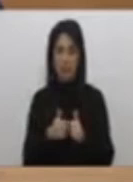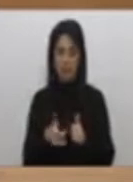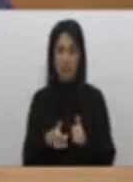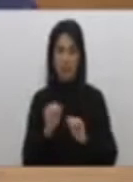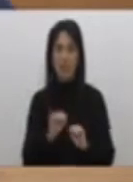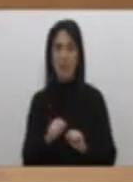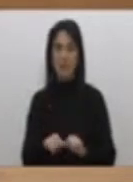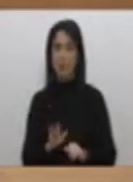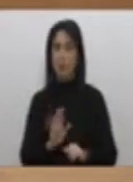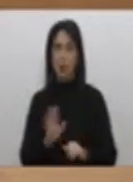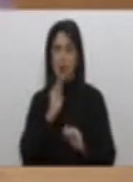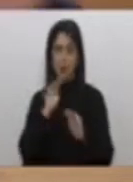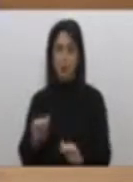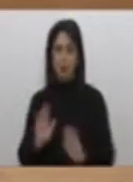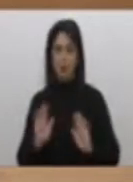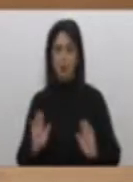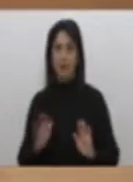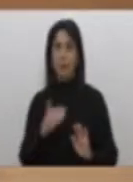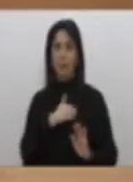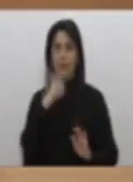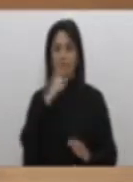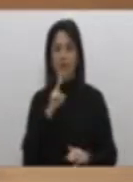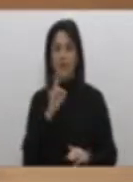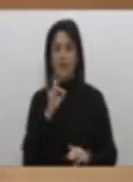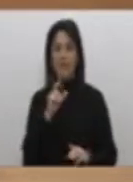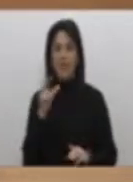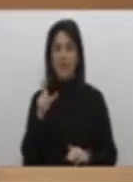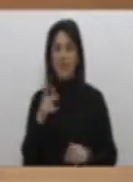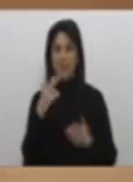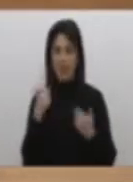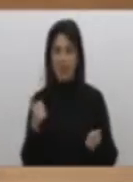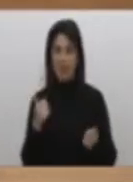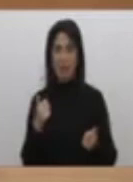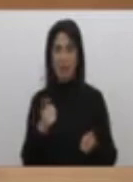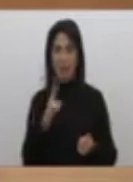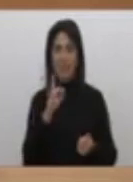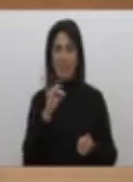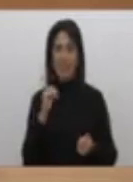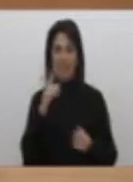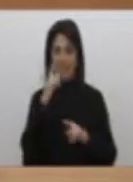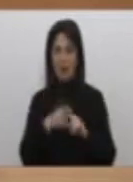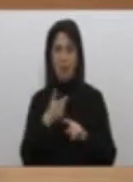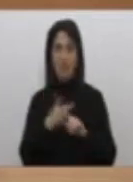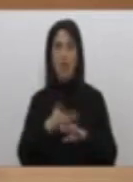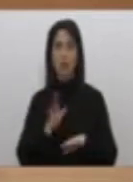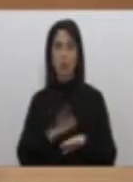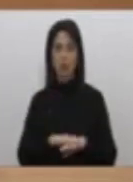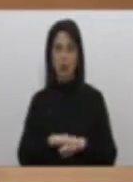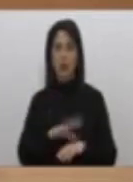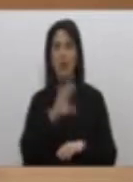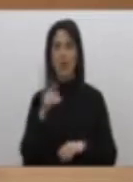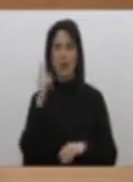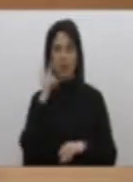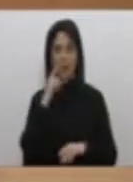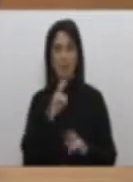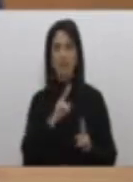Თუ არა და ჩუმად იყავით. მე მინდა ბატონ კირკიტაძეს გამოეხმაურო. დიახ, კირკი ძმაო, ძალიან რთულია. ყველას გვესმის და